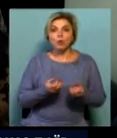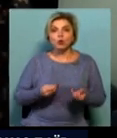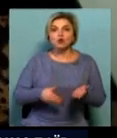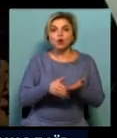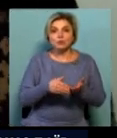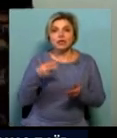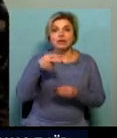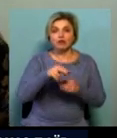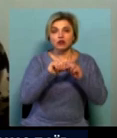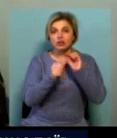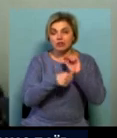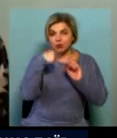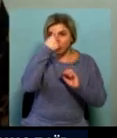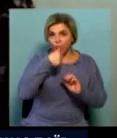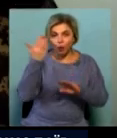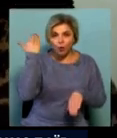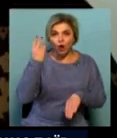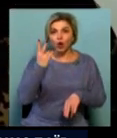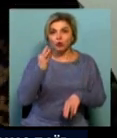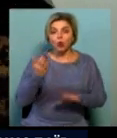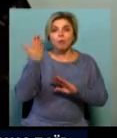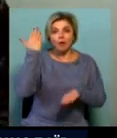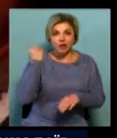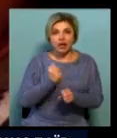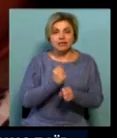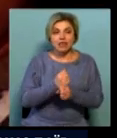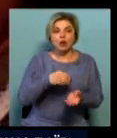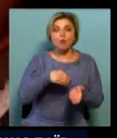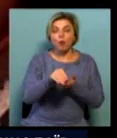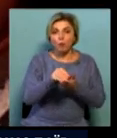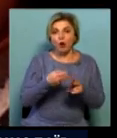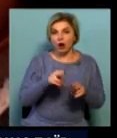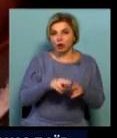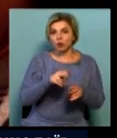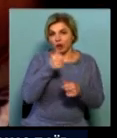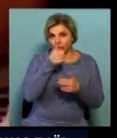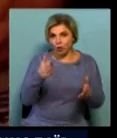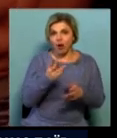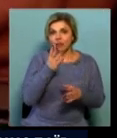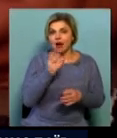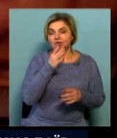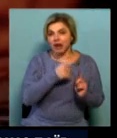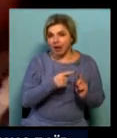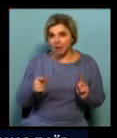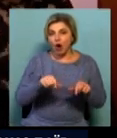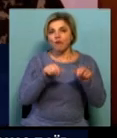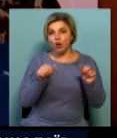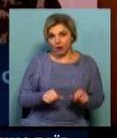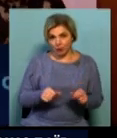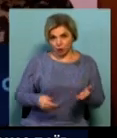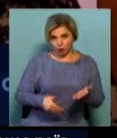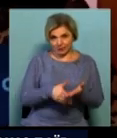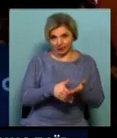субсидію 2016 року, але минулого здійснили покупку, яка унеможливила на певний час оформлення субсидії.